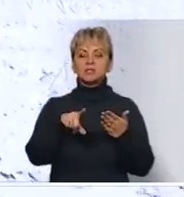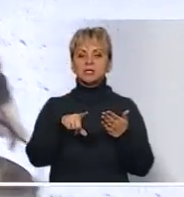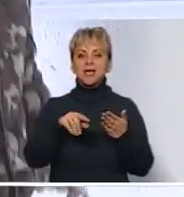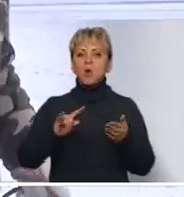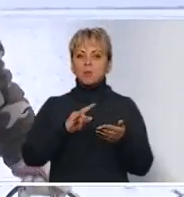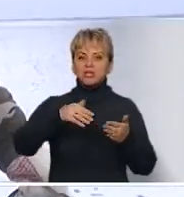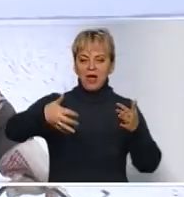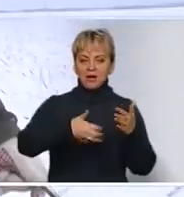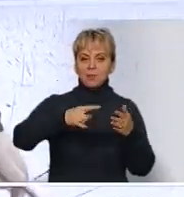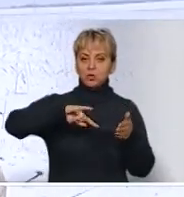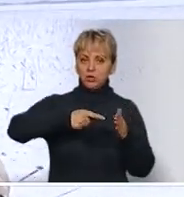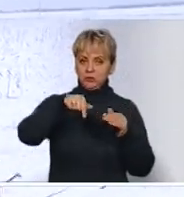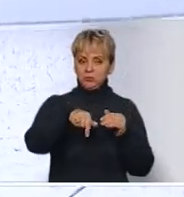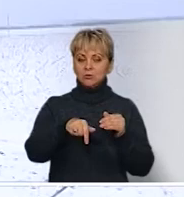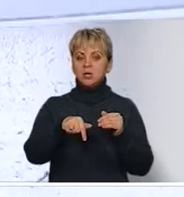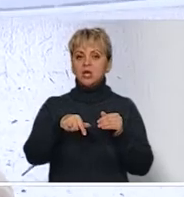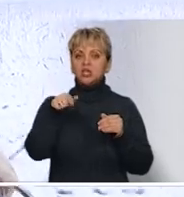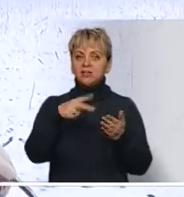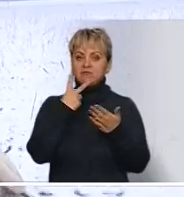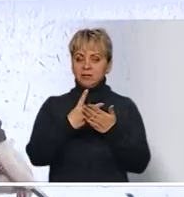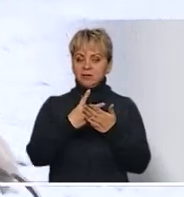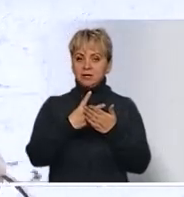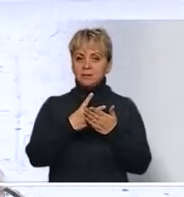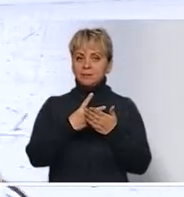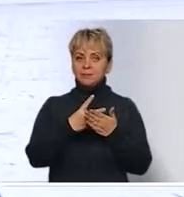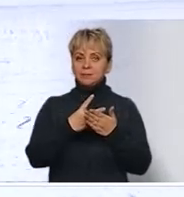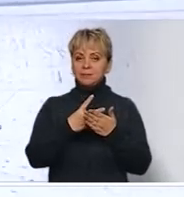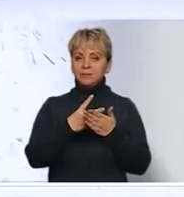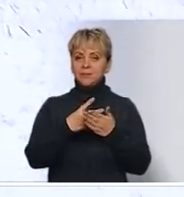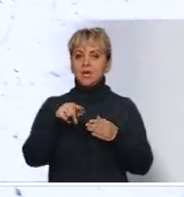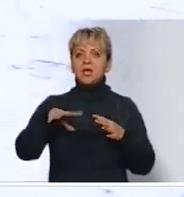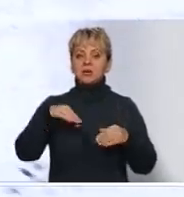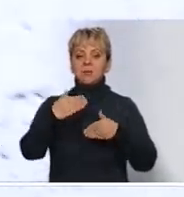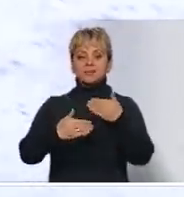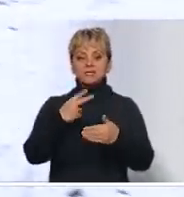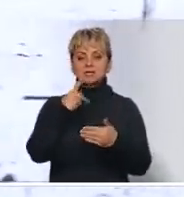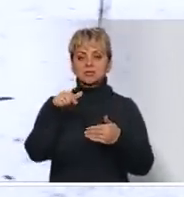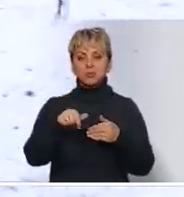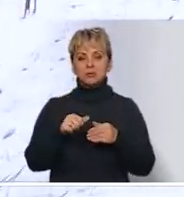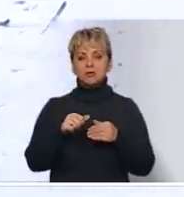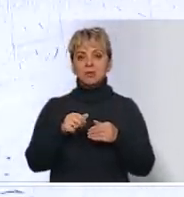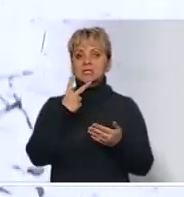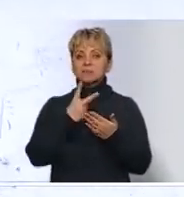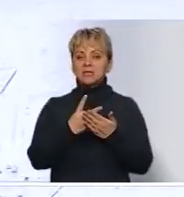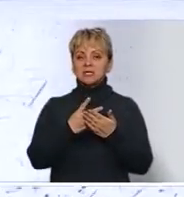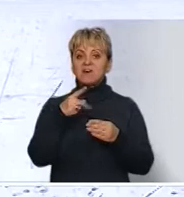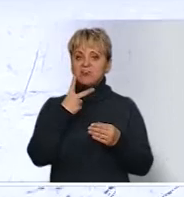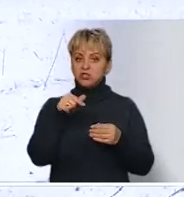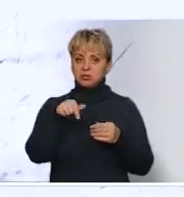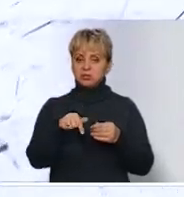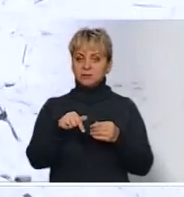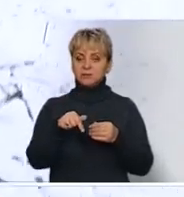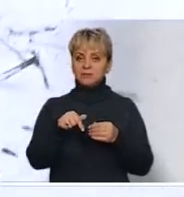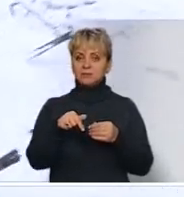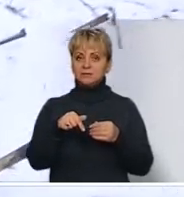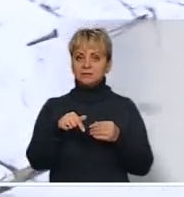где мыши откапывают норки. Их видно. И по следам. Смотрите,